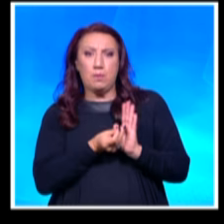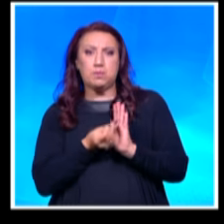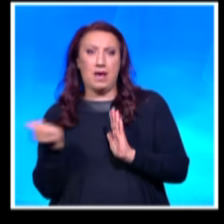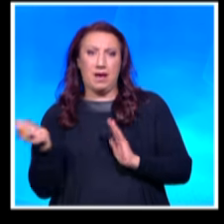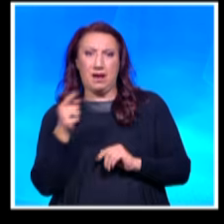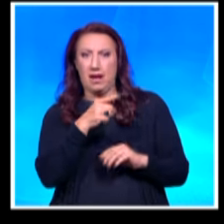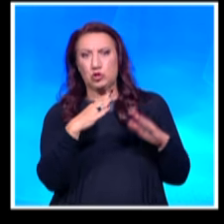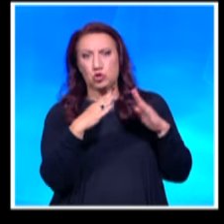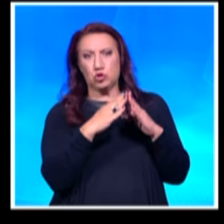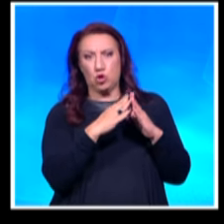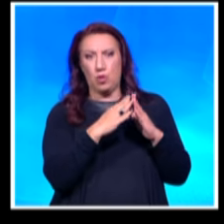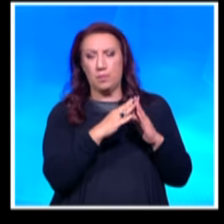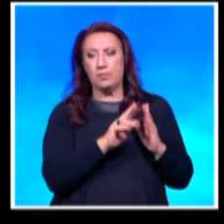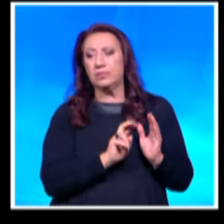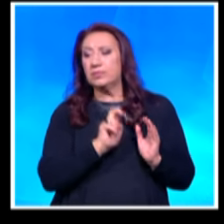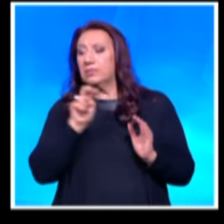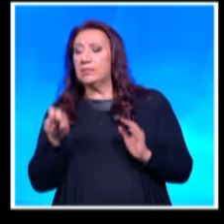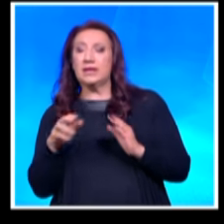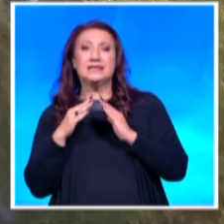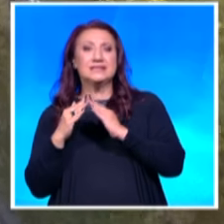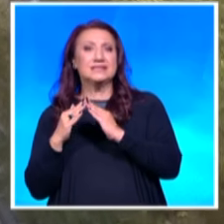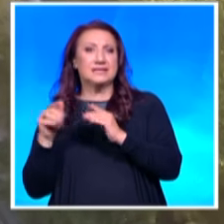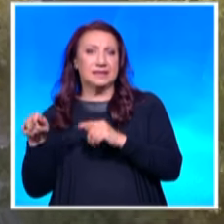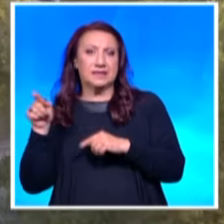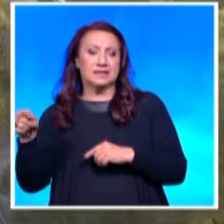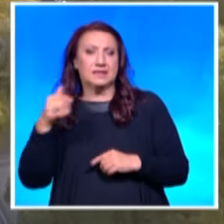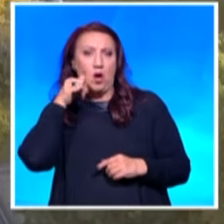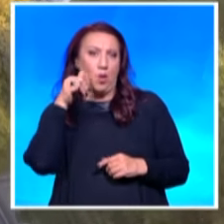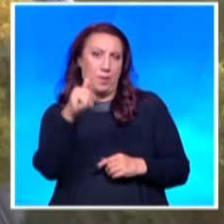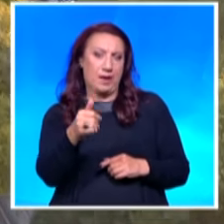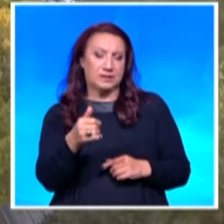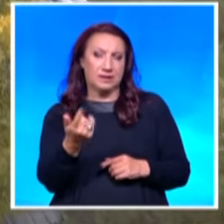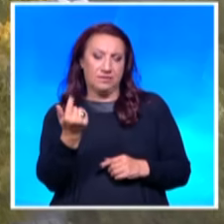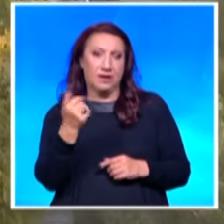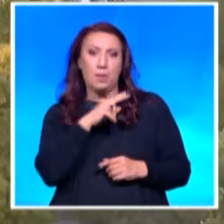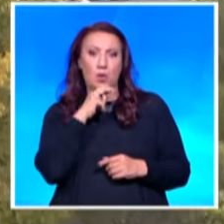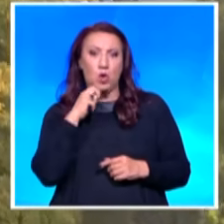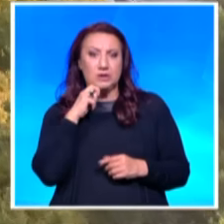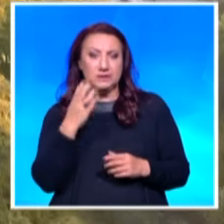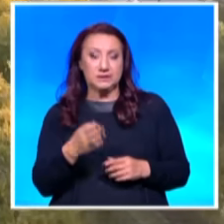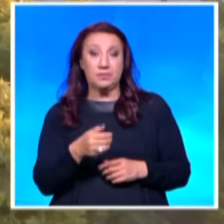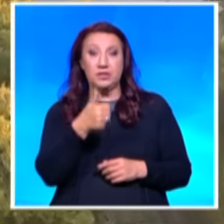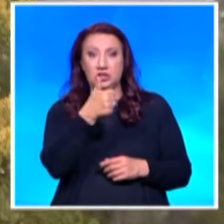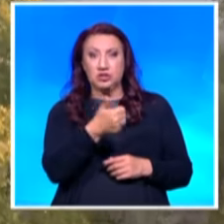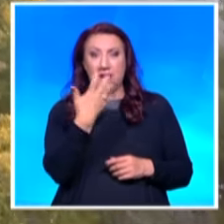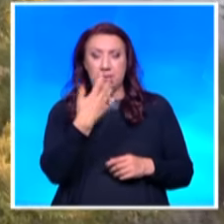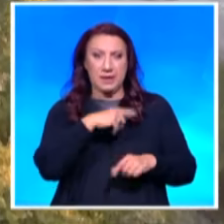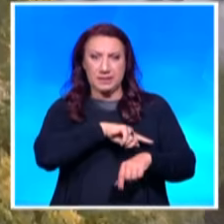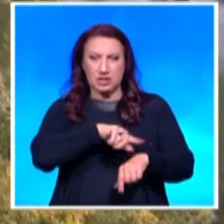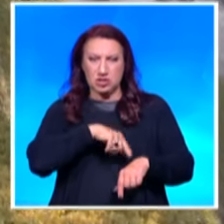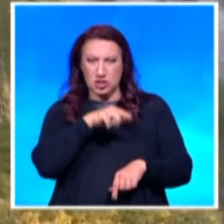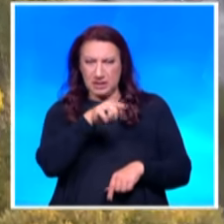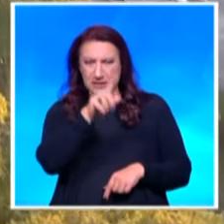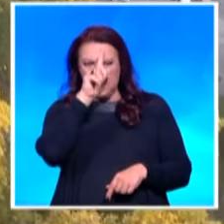извършителя при съседите, откъдето са подали сигнал. През тези около 65 часа, през които момичето е било в плен, е било